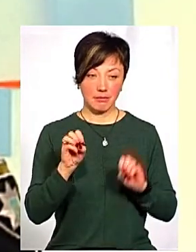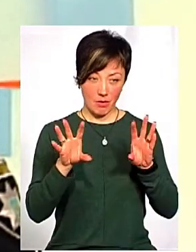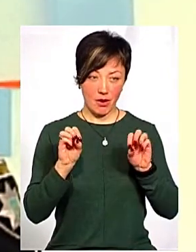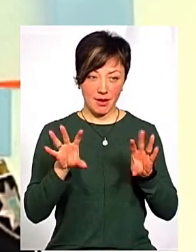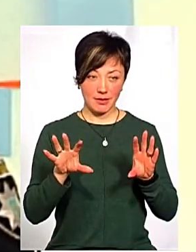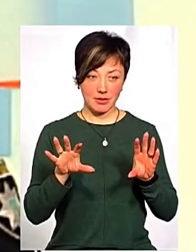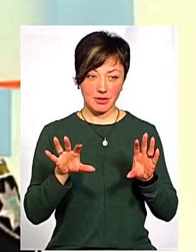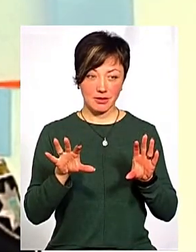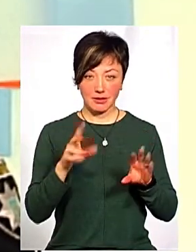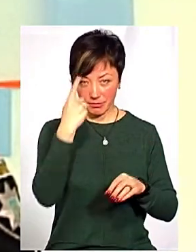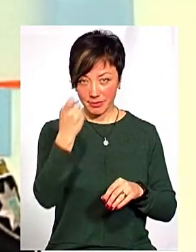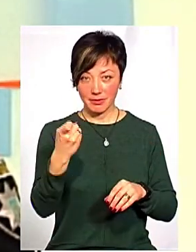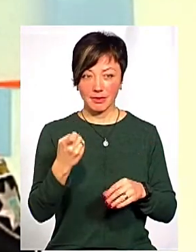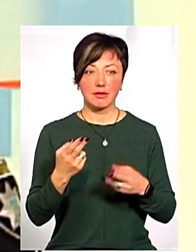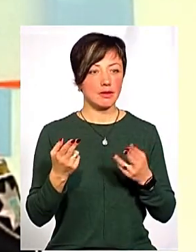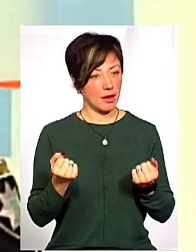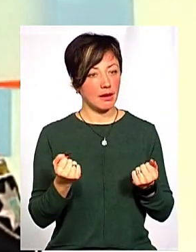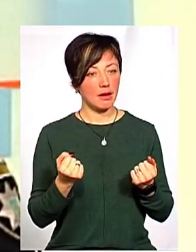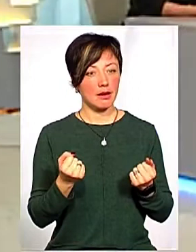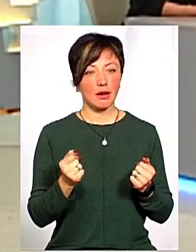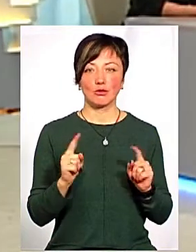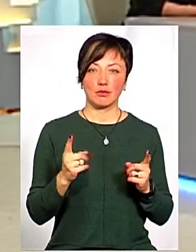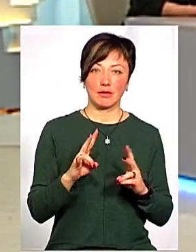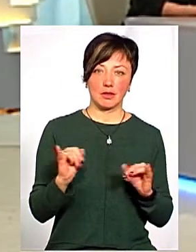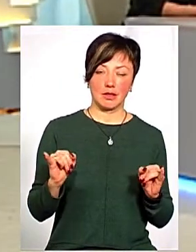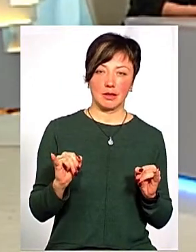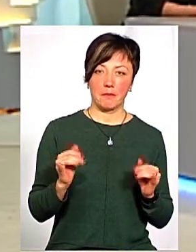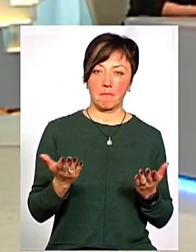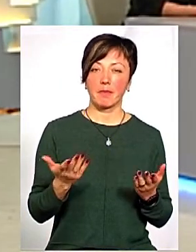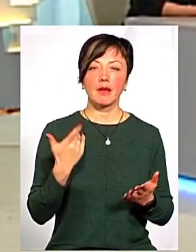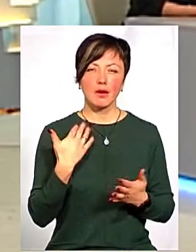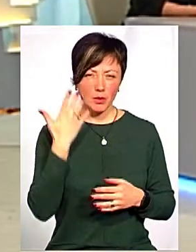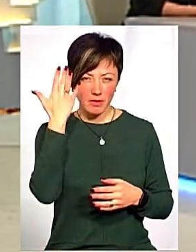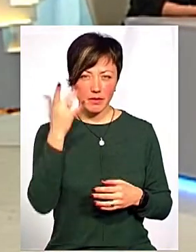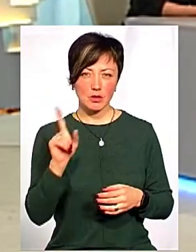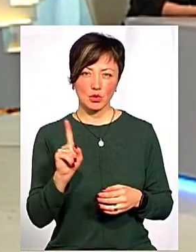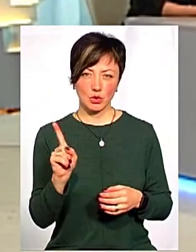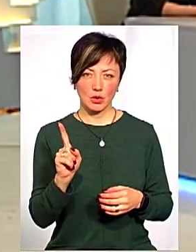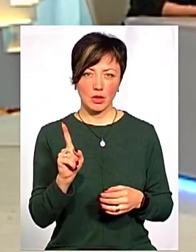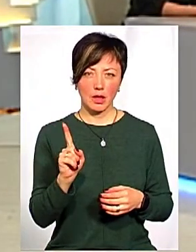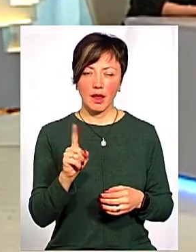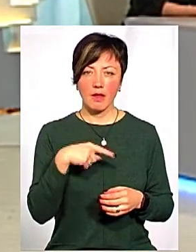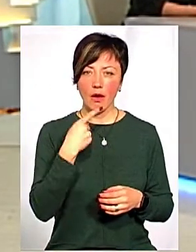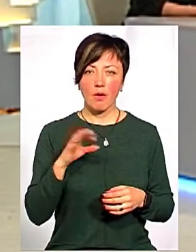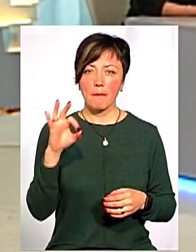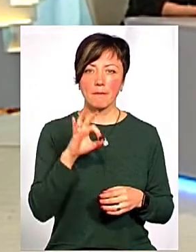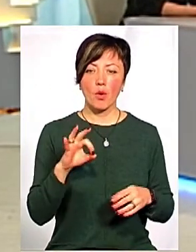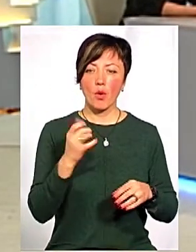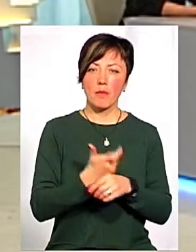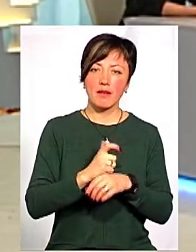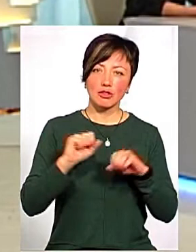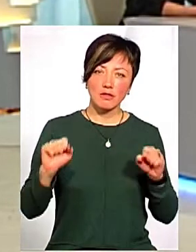моргаєш?» Він каже: «Ну, в принципі, да, а чого ні?» А він каже: от представ собі, що не говориться про там